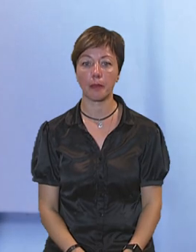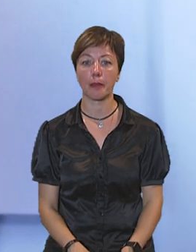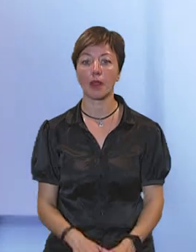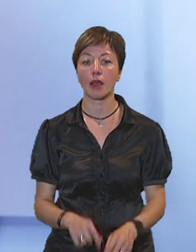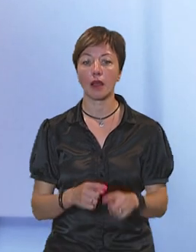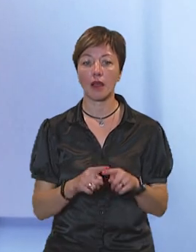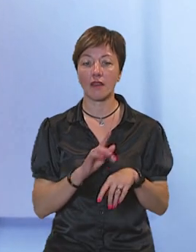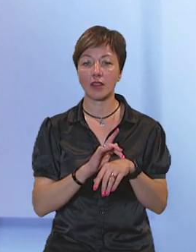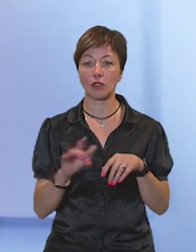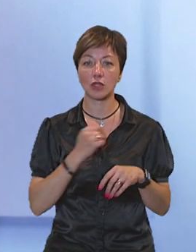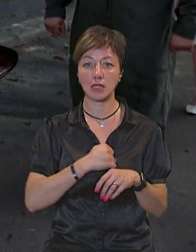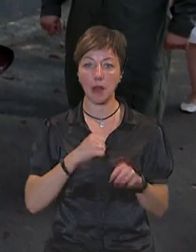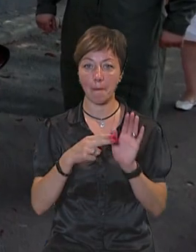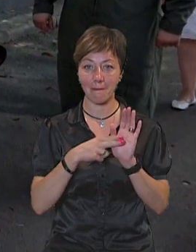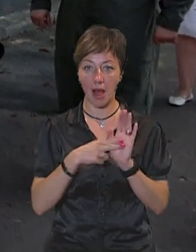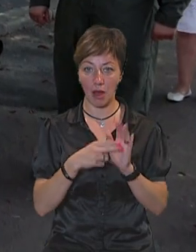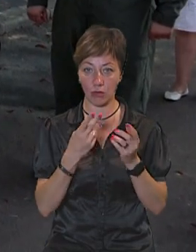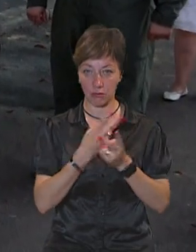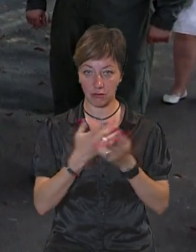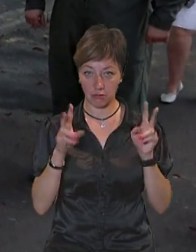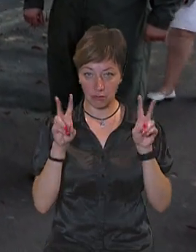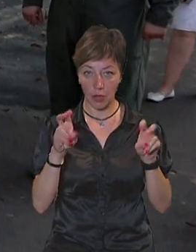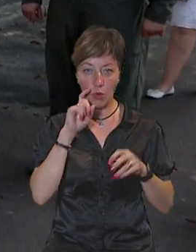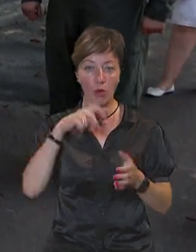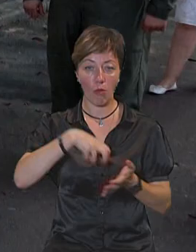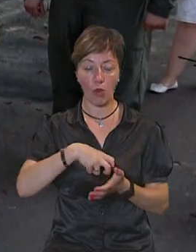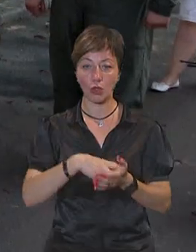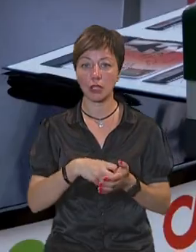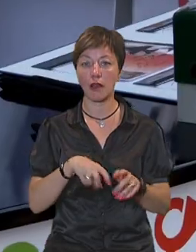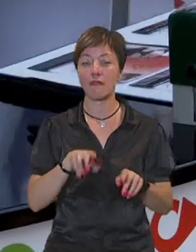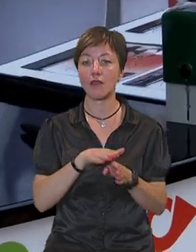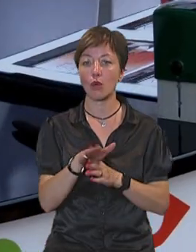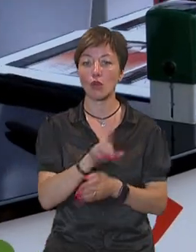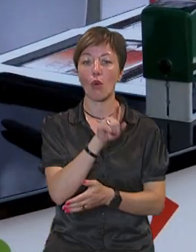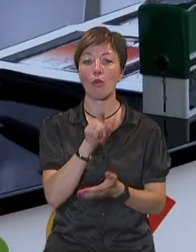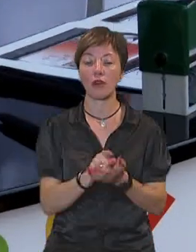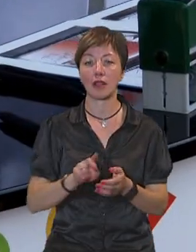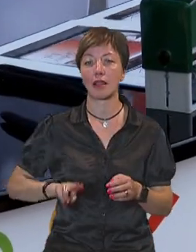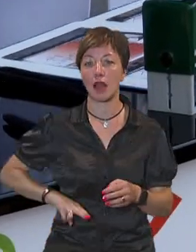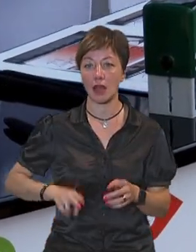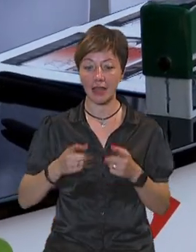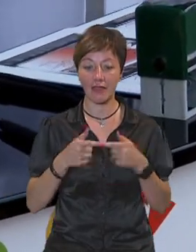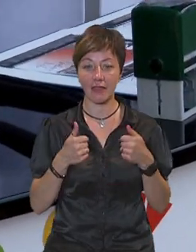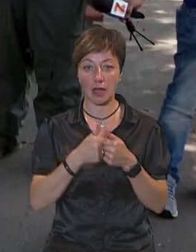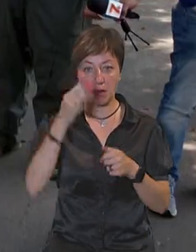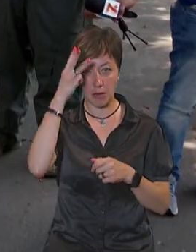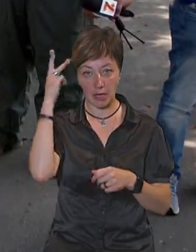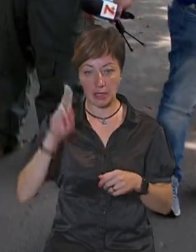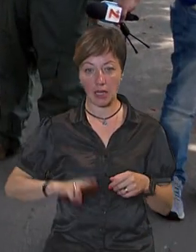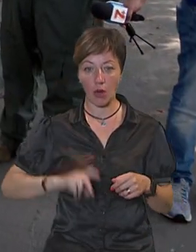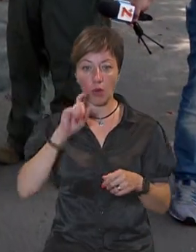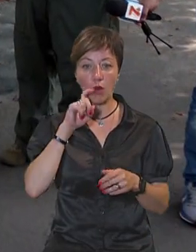Винищувачі зла. Марку з такою назвою сьогодні презентувала «Укрпошта». За словами виконувачки обов'язків директора філії Хмельницької